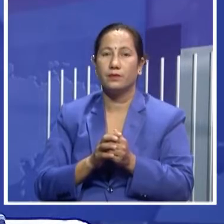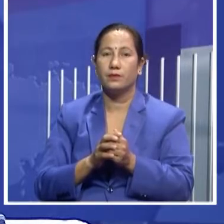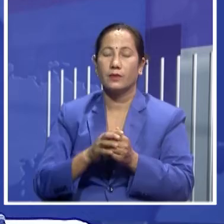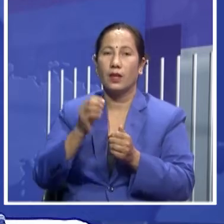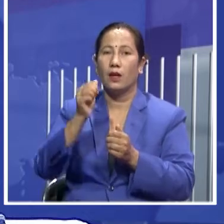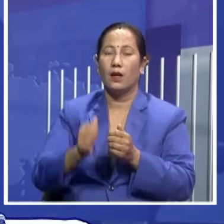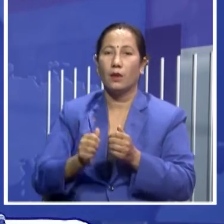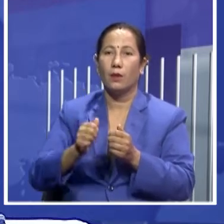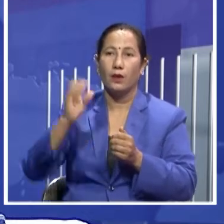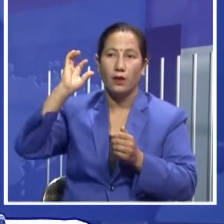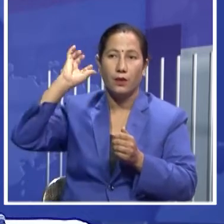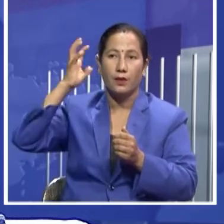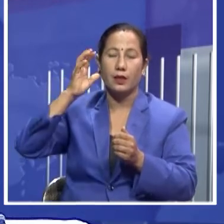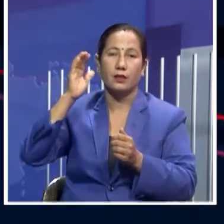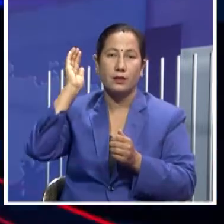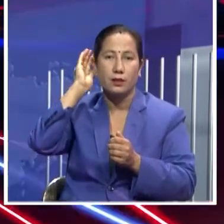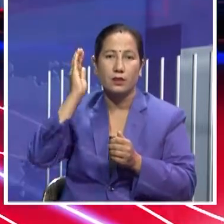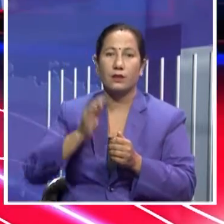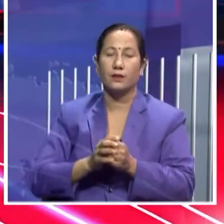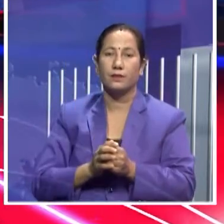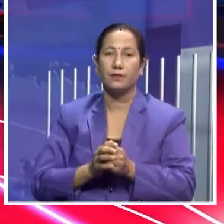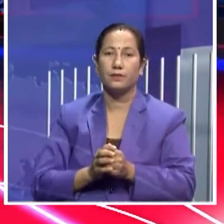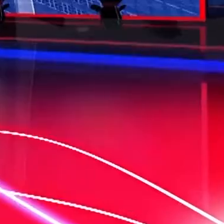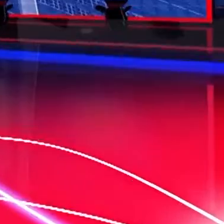अब अन्तर्राष्ट्रिय समाचार।